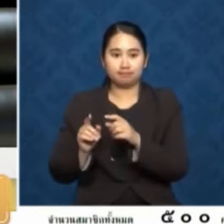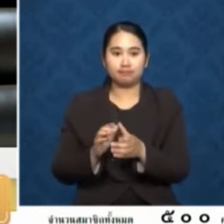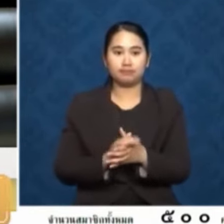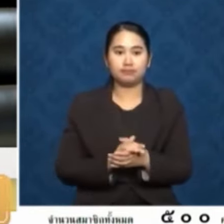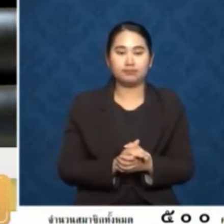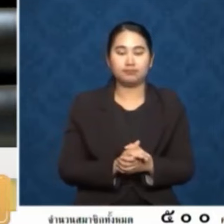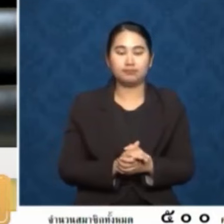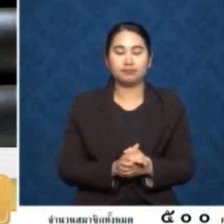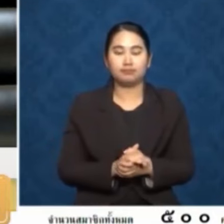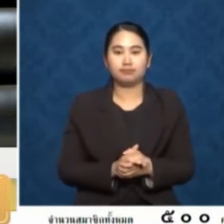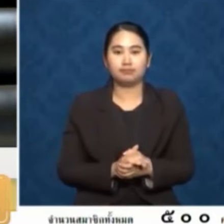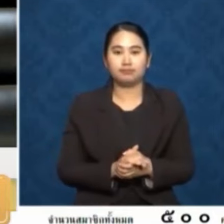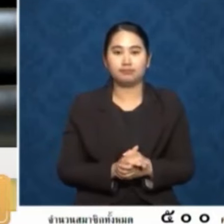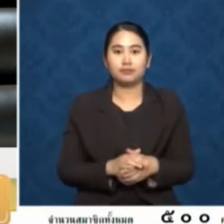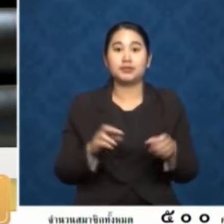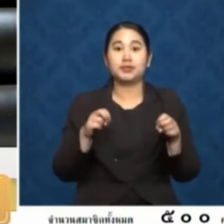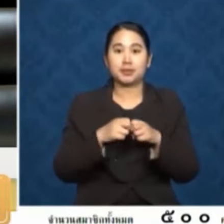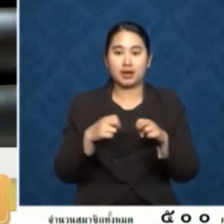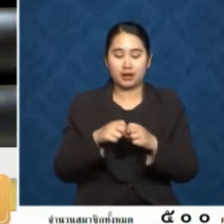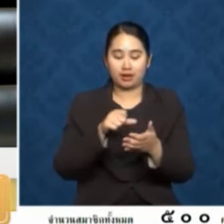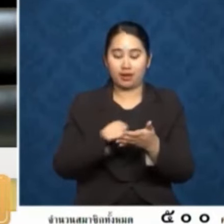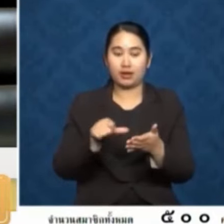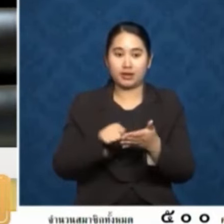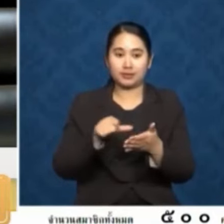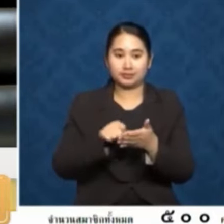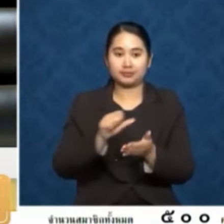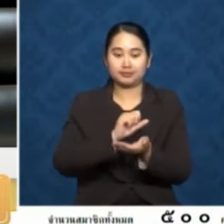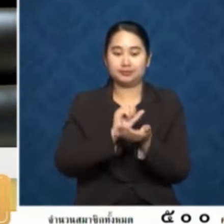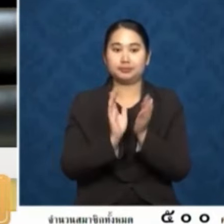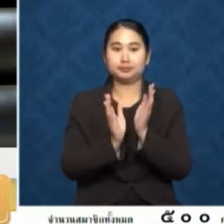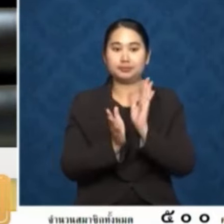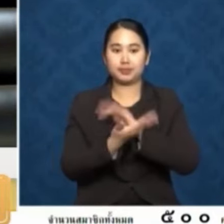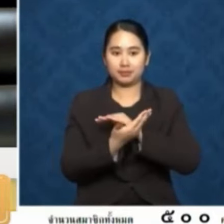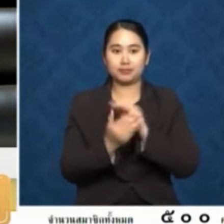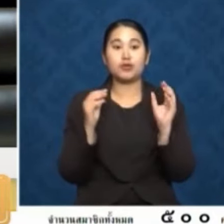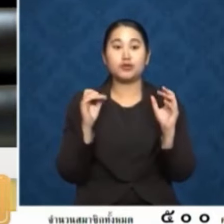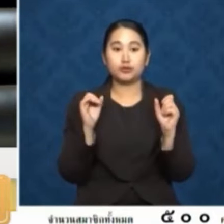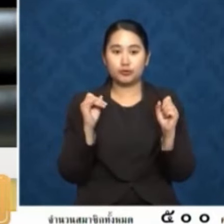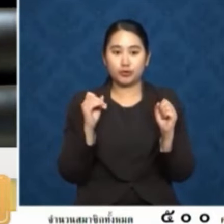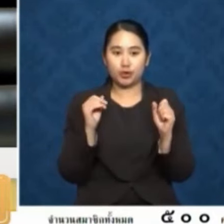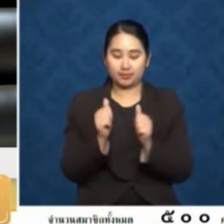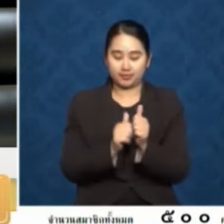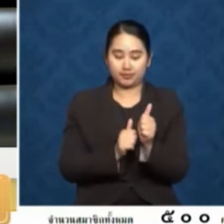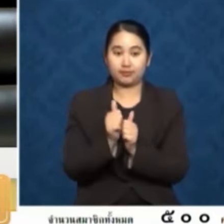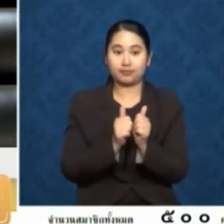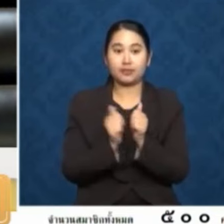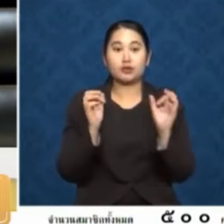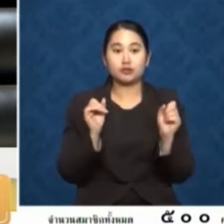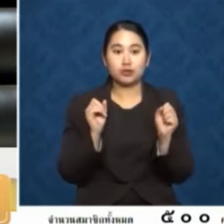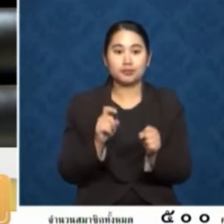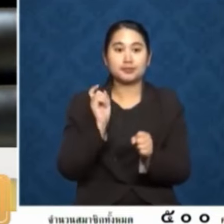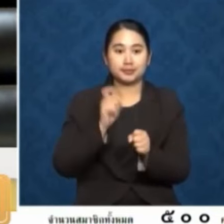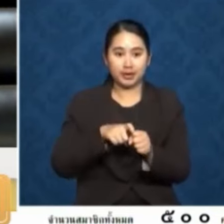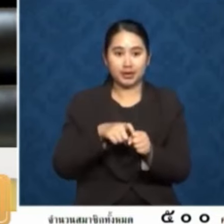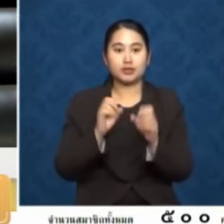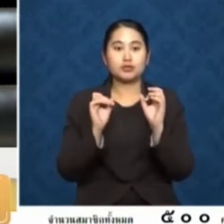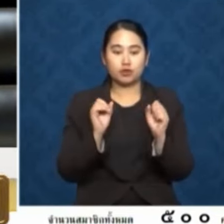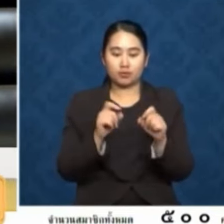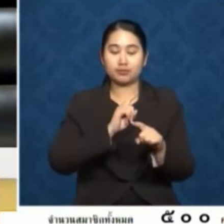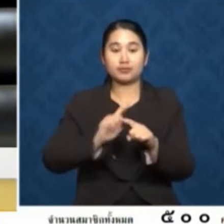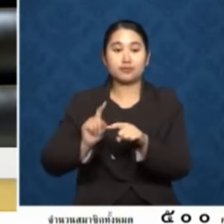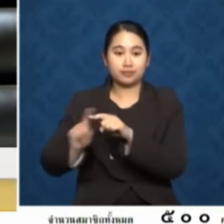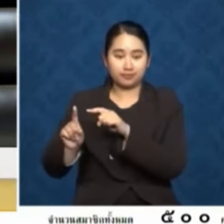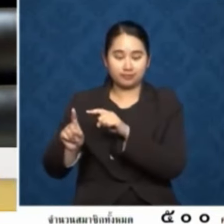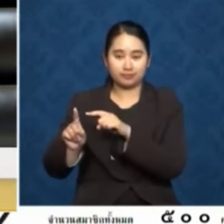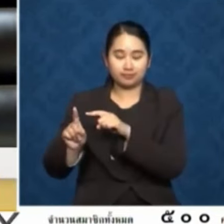ก็จะมีการแก้ไขเปลี่ยนแปลงเพื่อให้การสอบแข่งขันสอบบรรจุและสอบคัดเลือกต่างๆเนี่